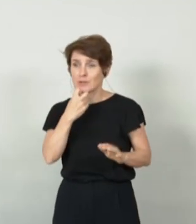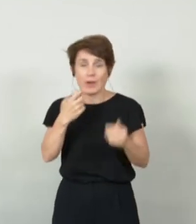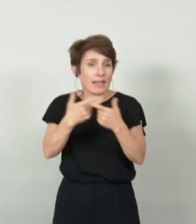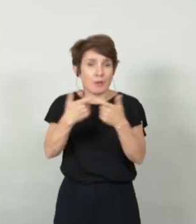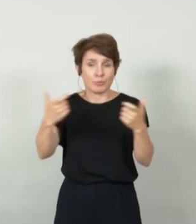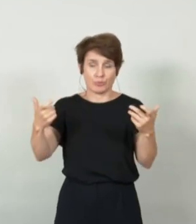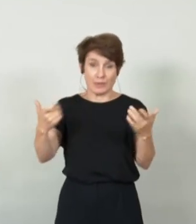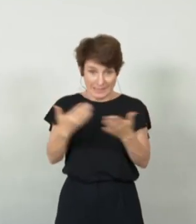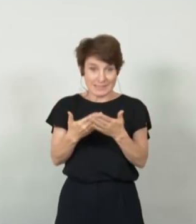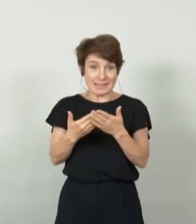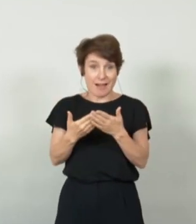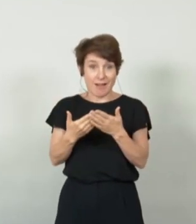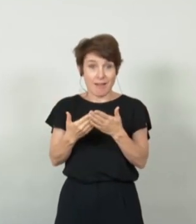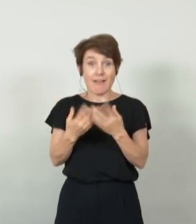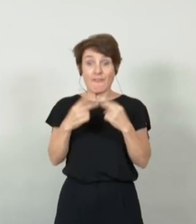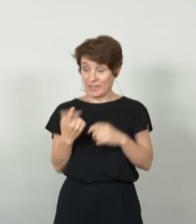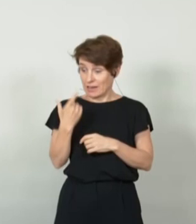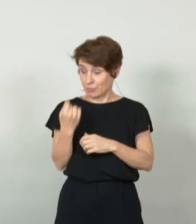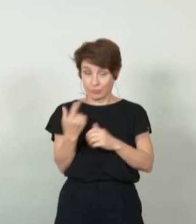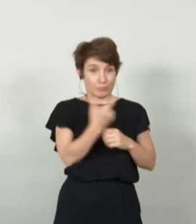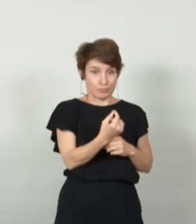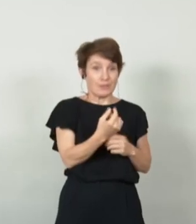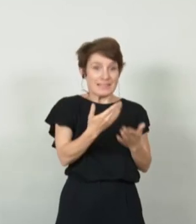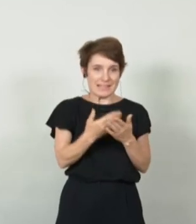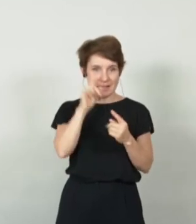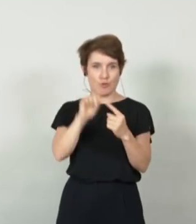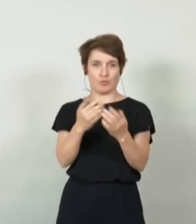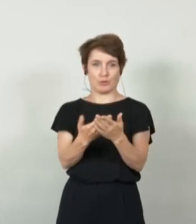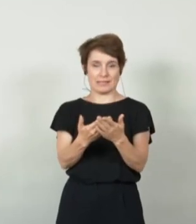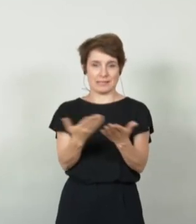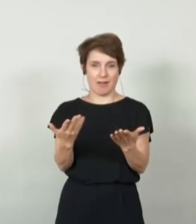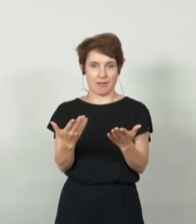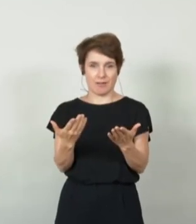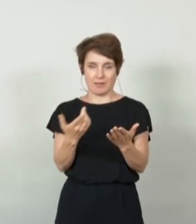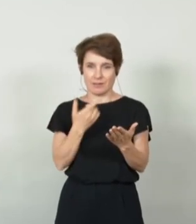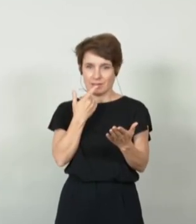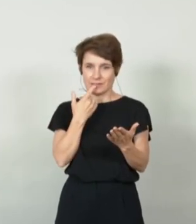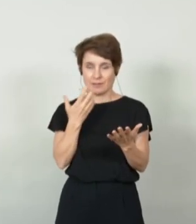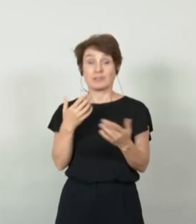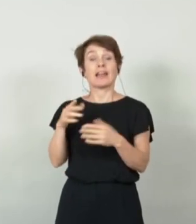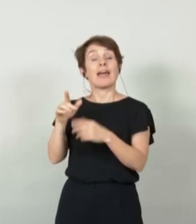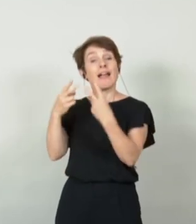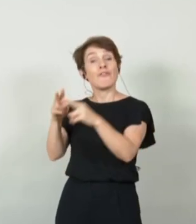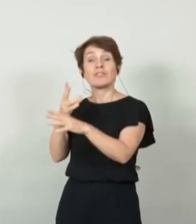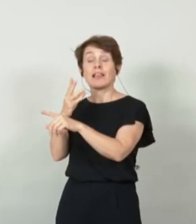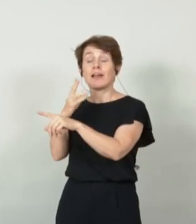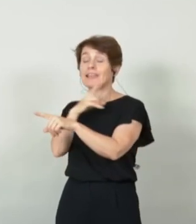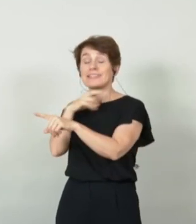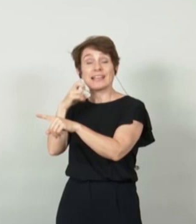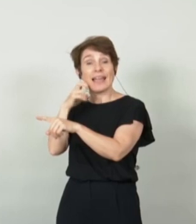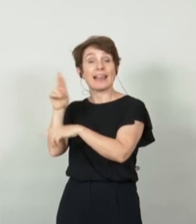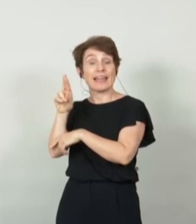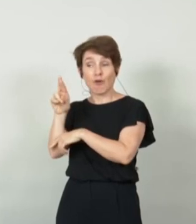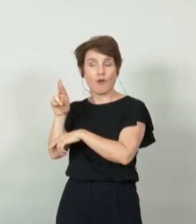c'est ça sert à ça aussi un jumelage refuser de faire vivre le jumelage avec reé au vote c'est aussi